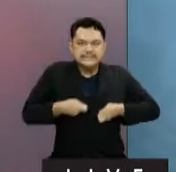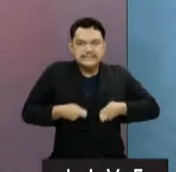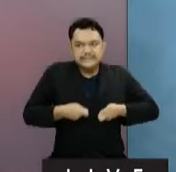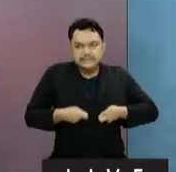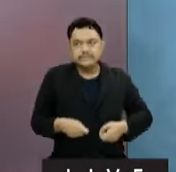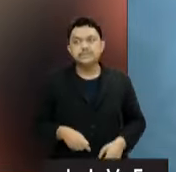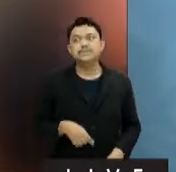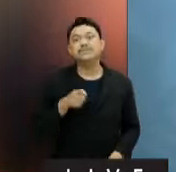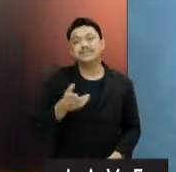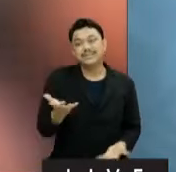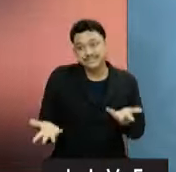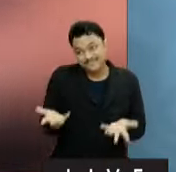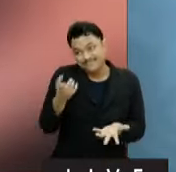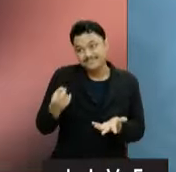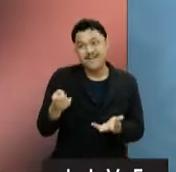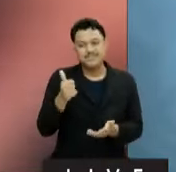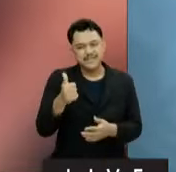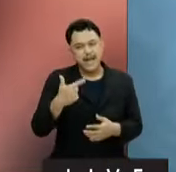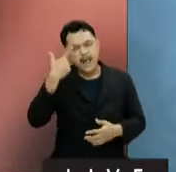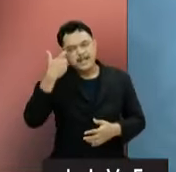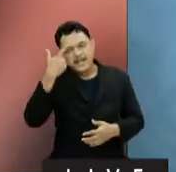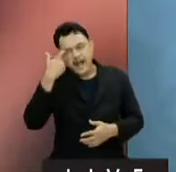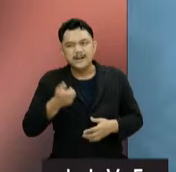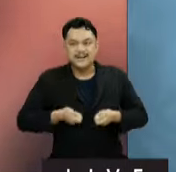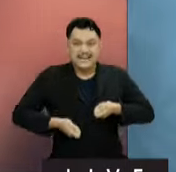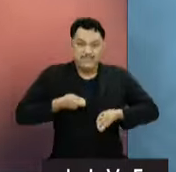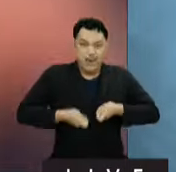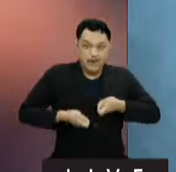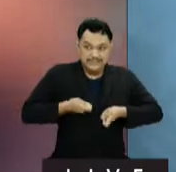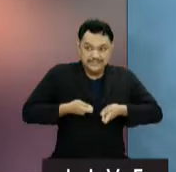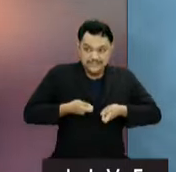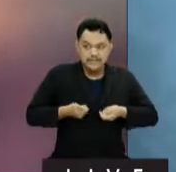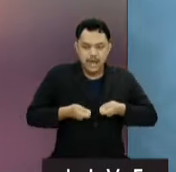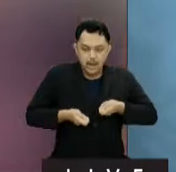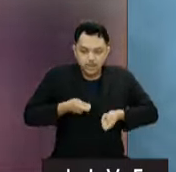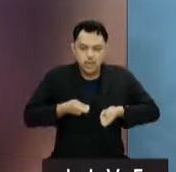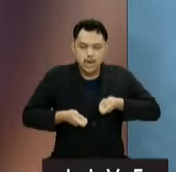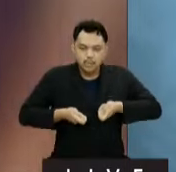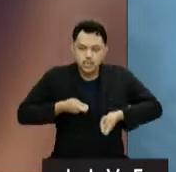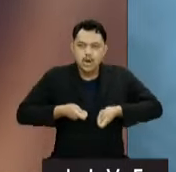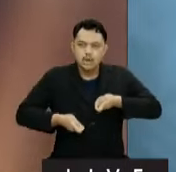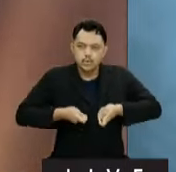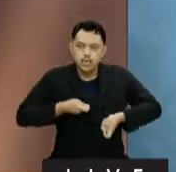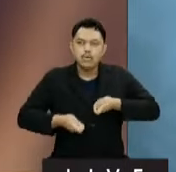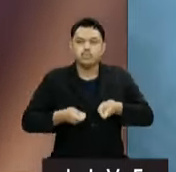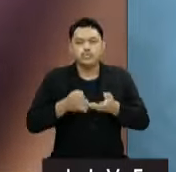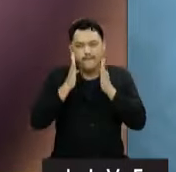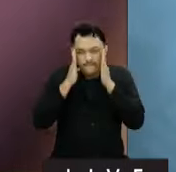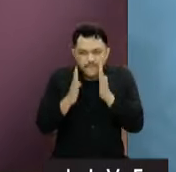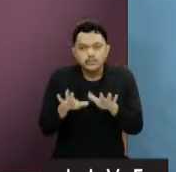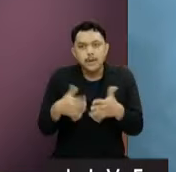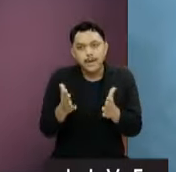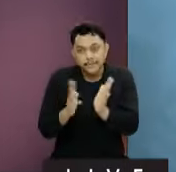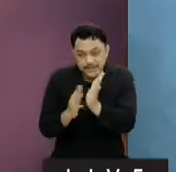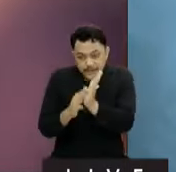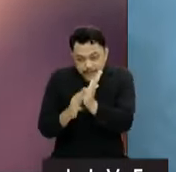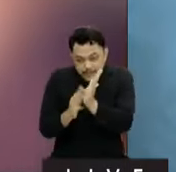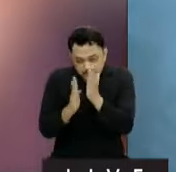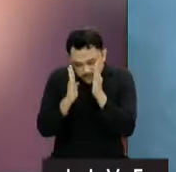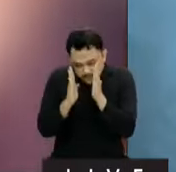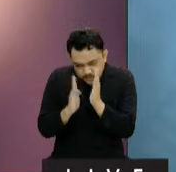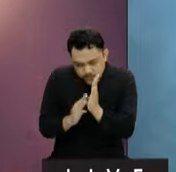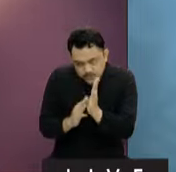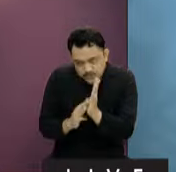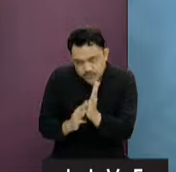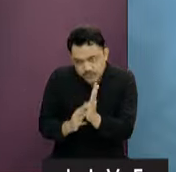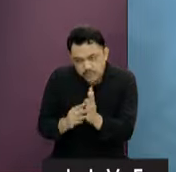latihan-latihan ya untuk pengendalian emosi, melakukan problem solving secara efektif, efisien, dan rasional begitu. Oke, jadi